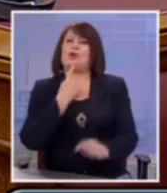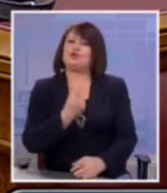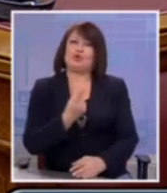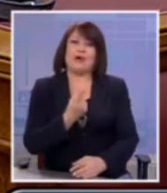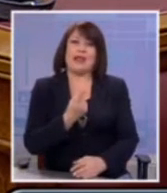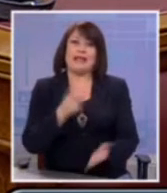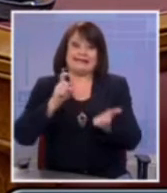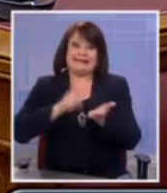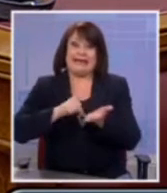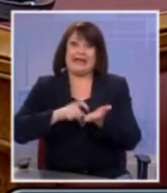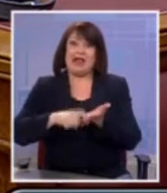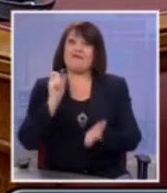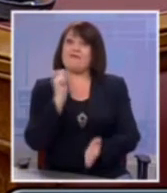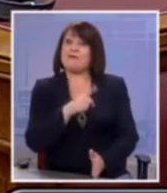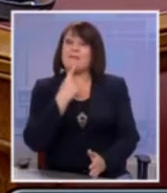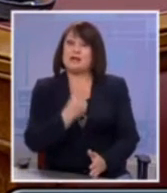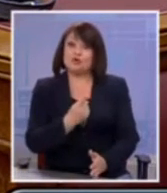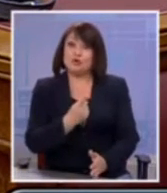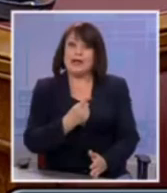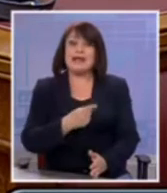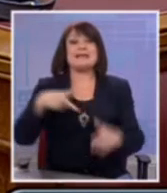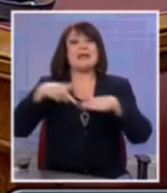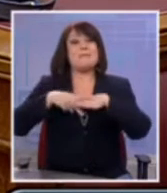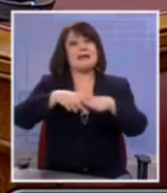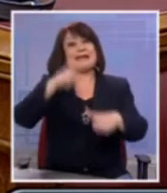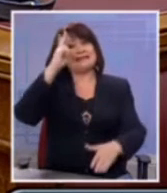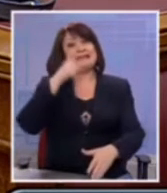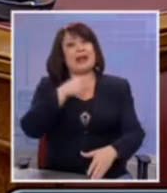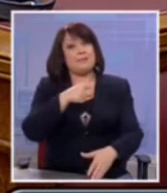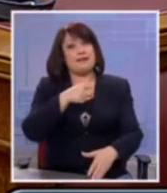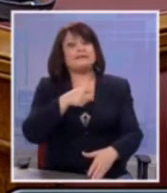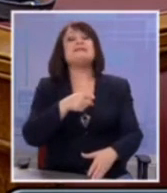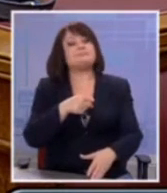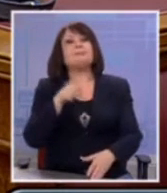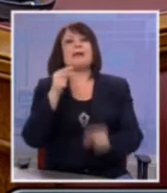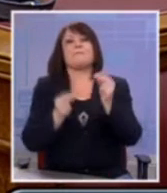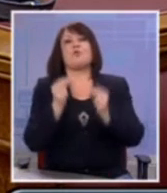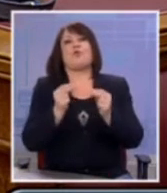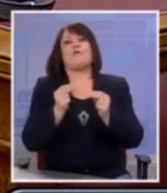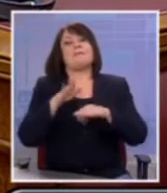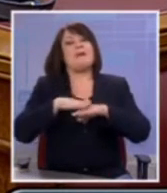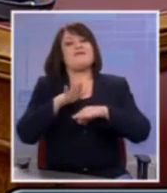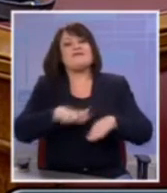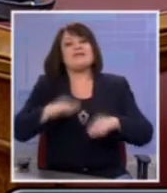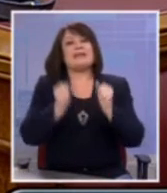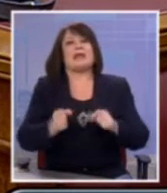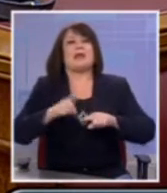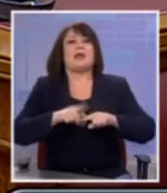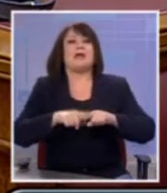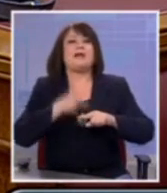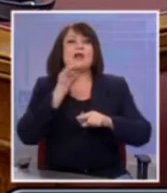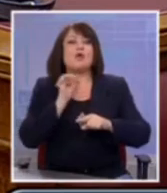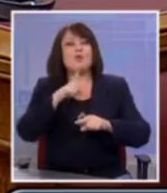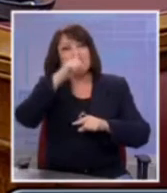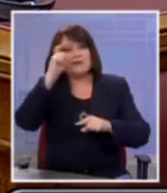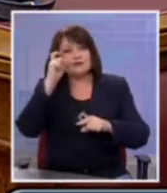σχετικό τηλεγράφημα, ότι η εμπλοκή και ο ρόλος των γερμανικών τραπεζών είναι μέρος του προβλήματος και της κατάστασης στην οποία έχει περιέλθει η Ελλάδα και των